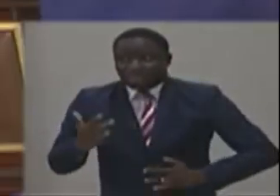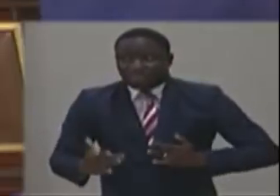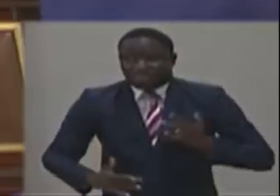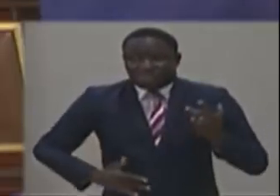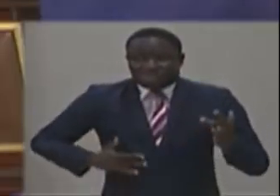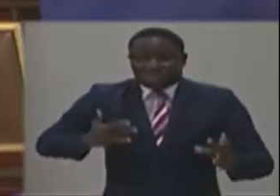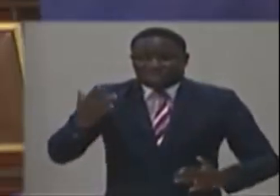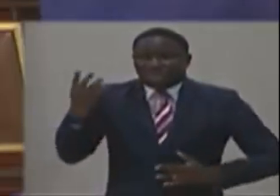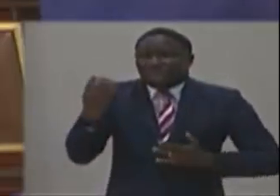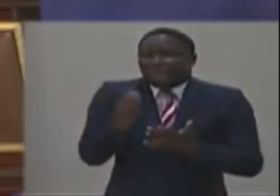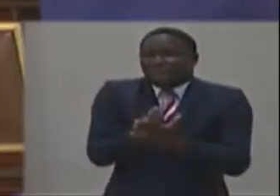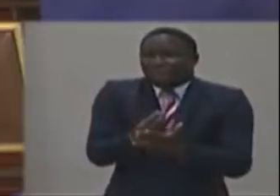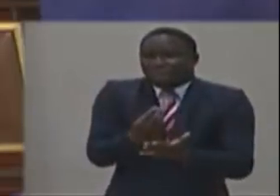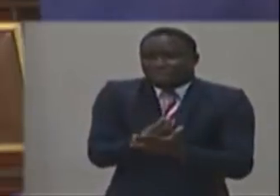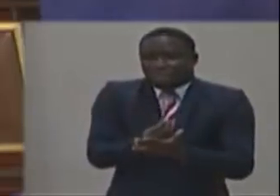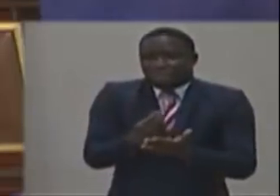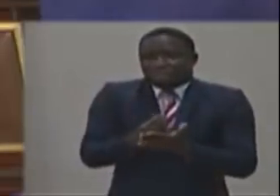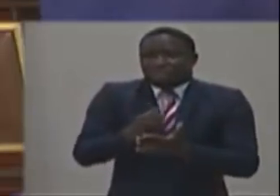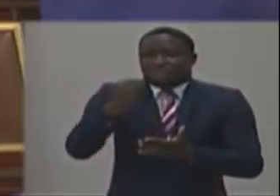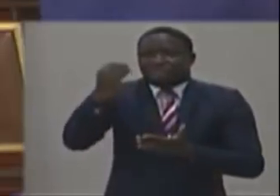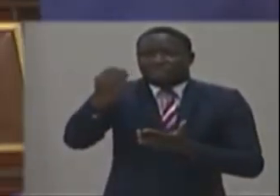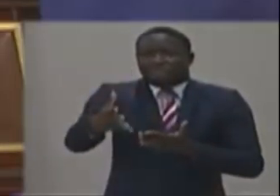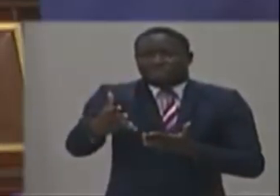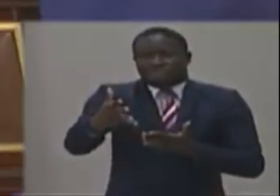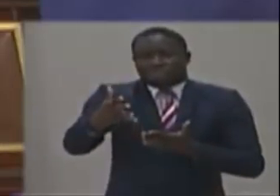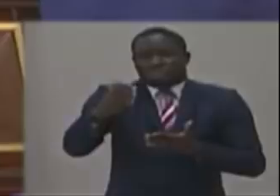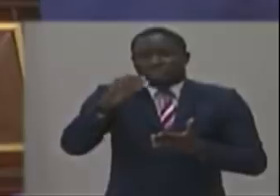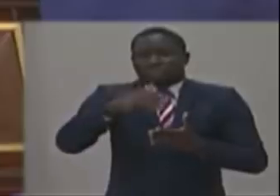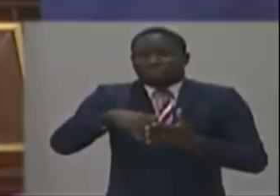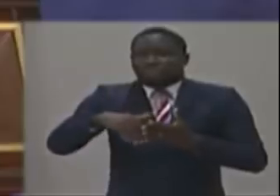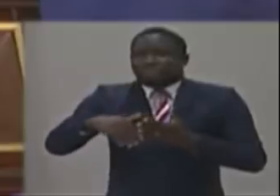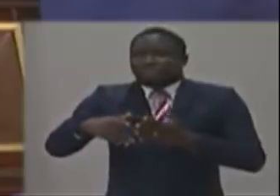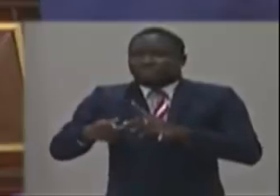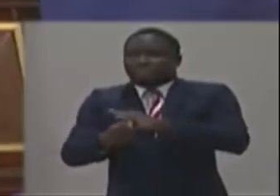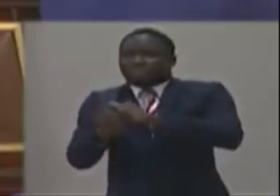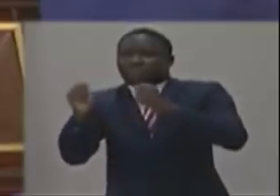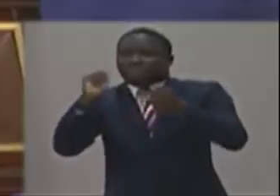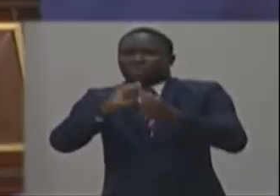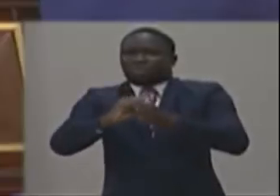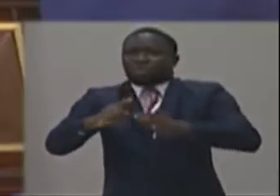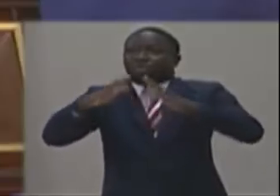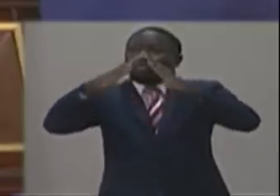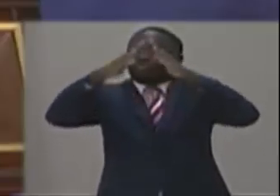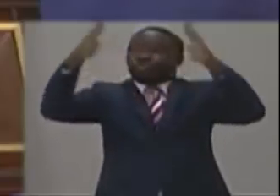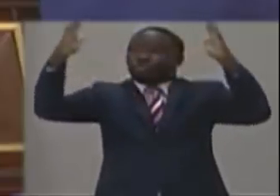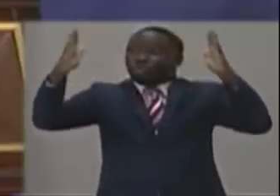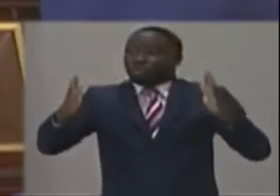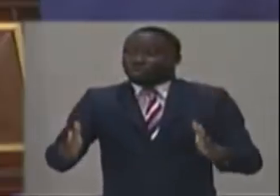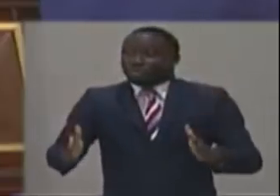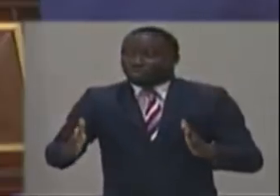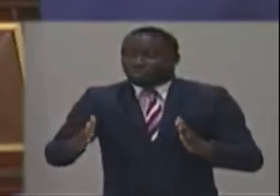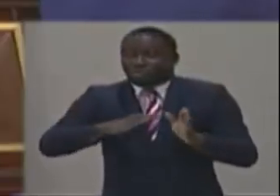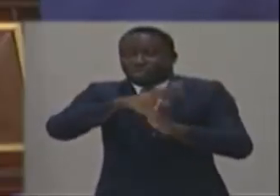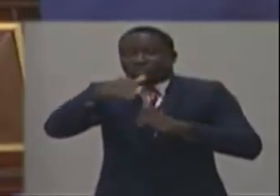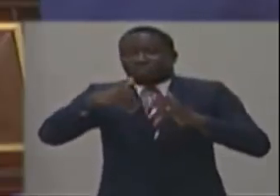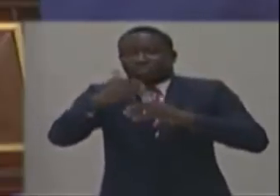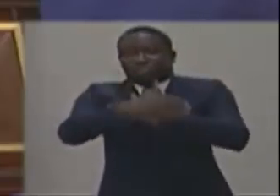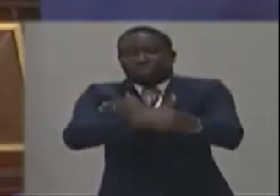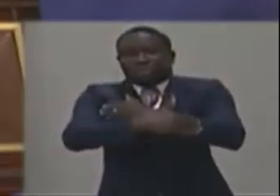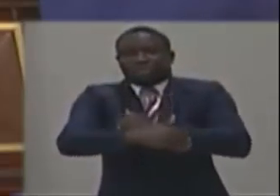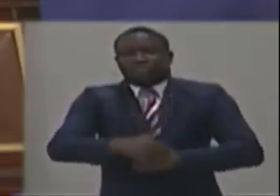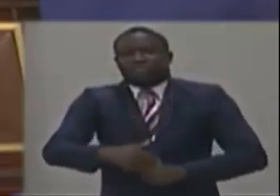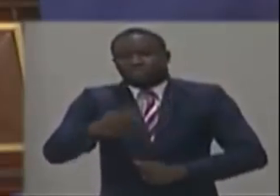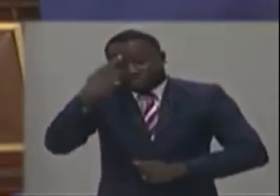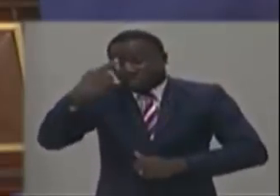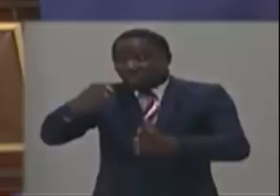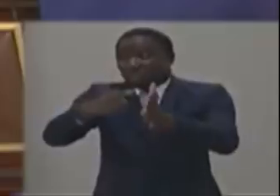sensibilisation, l'argent qui dépensait dans transformer une série de gros espaces qui dans tout le pays